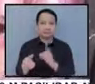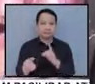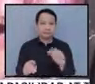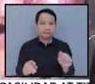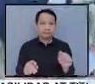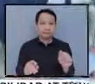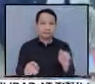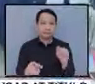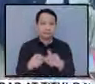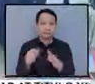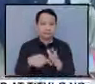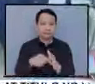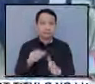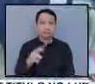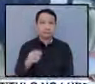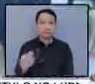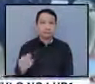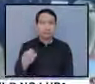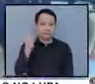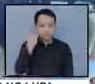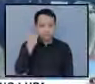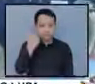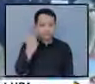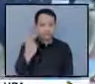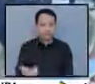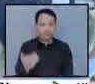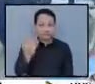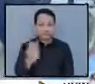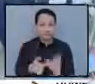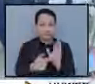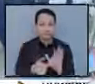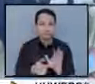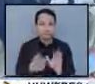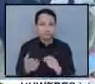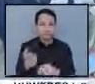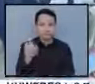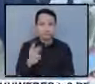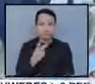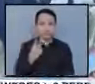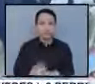Agribusiness-AMAS. Joshua Garcia, para sa Morning Show ng Bayan, Rise and Shine, Pilipinas.